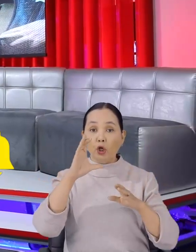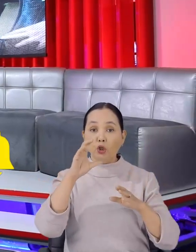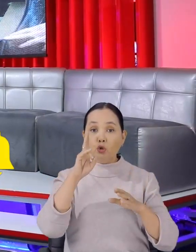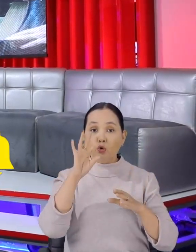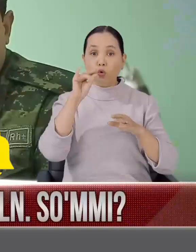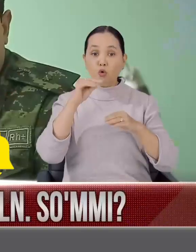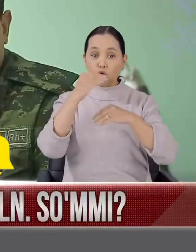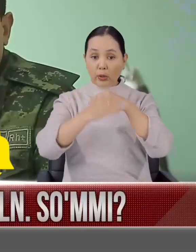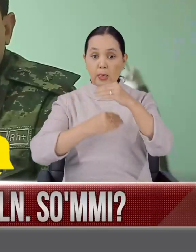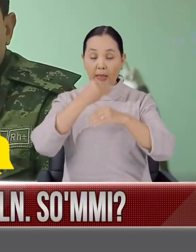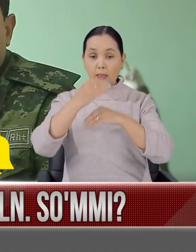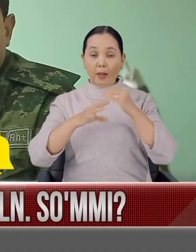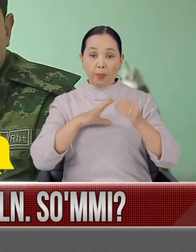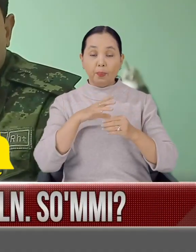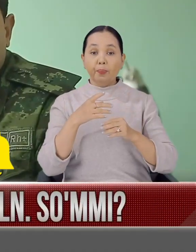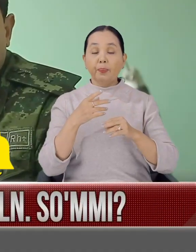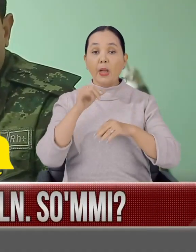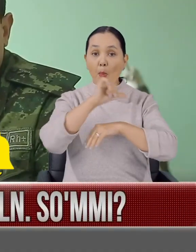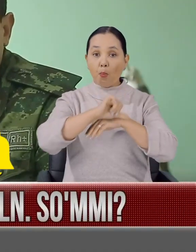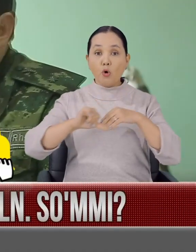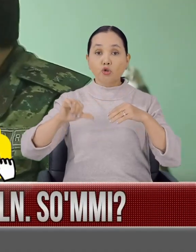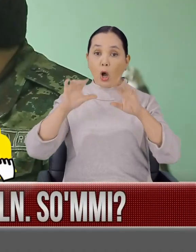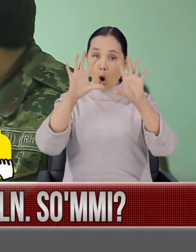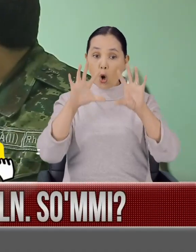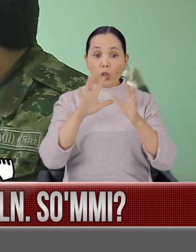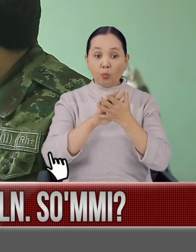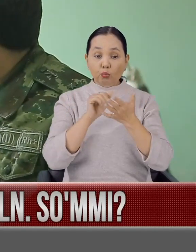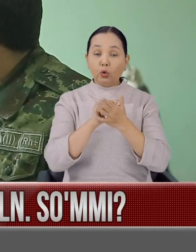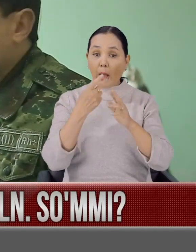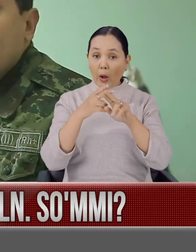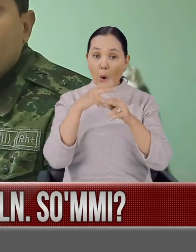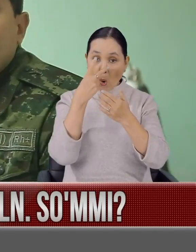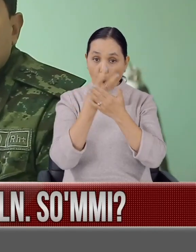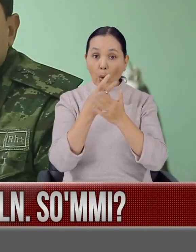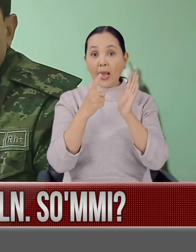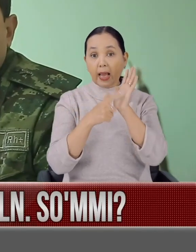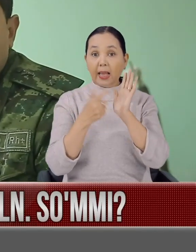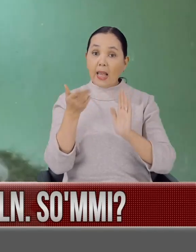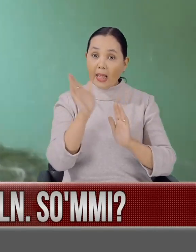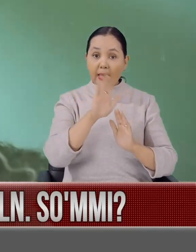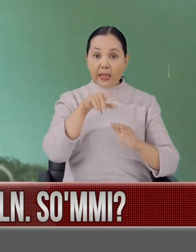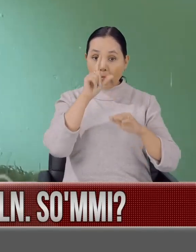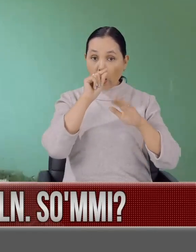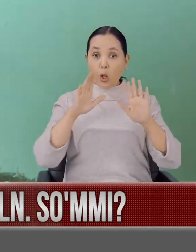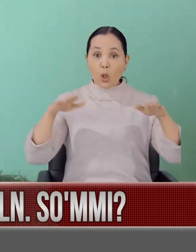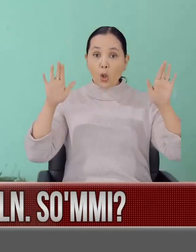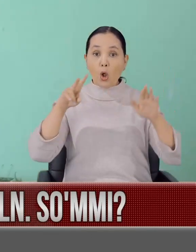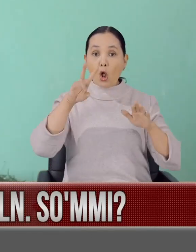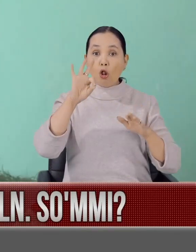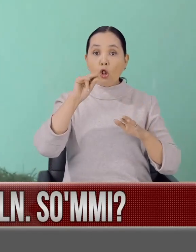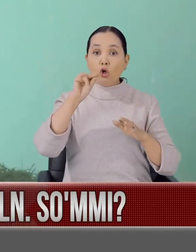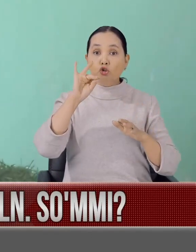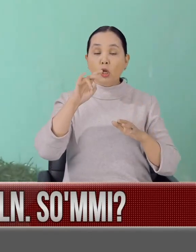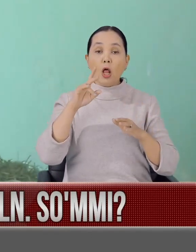aytilmoqda. Bojxona qonun buzilishi holatida siz ko'rib turgan mana bu kabi yetti bosh lochinlarning bojxona chegaralari